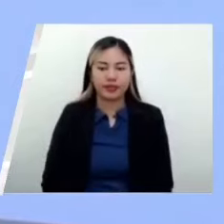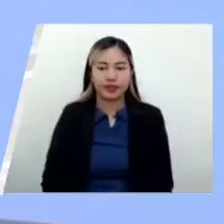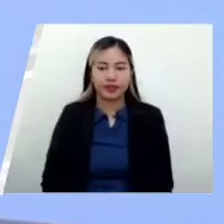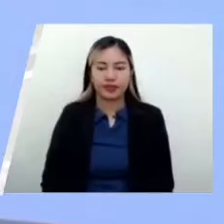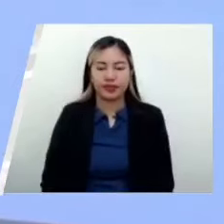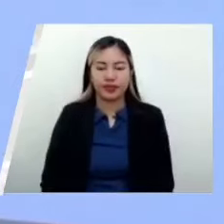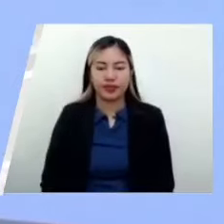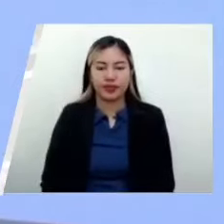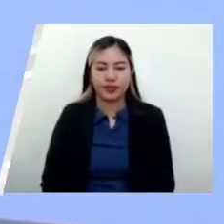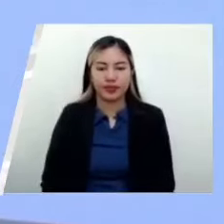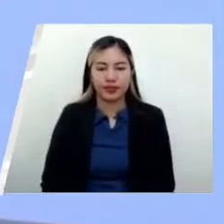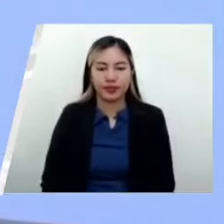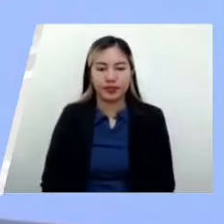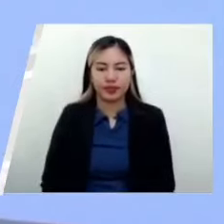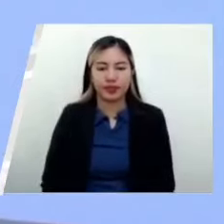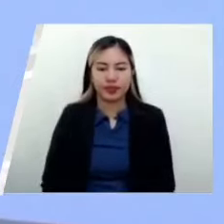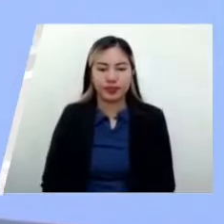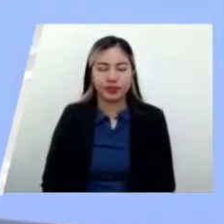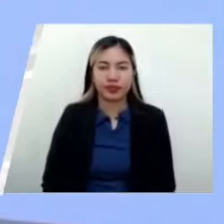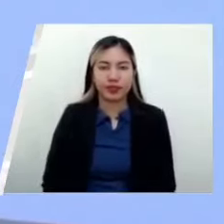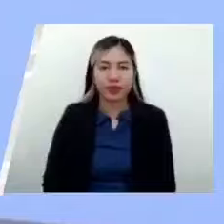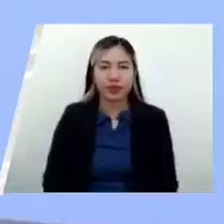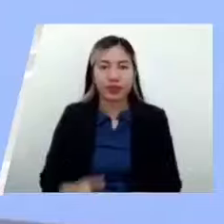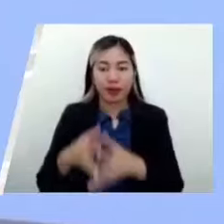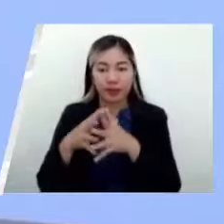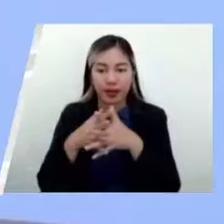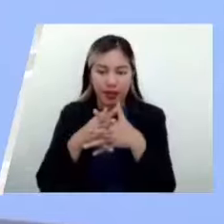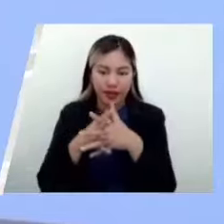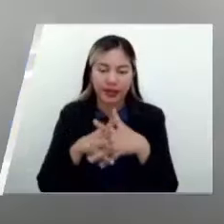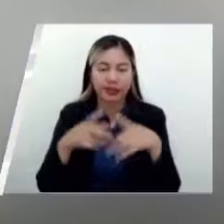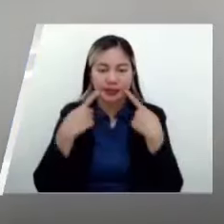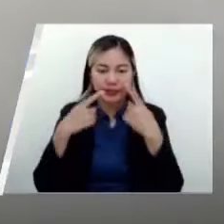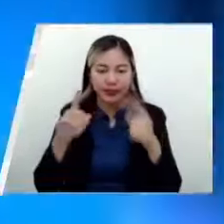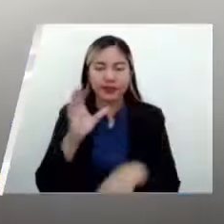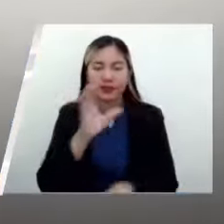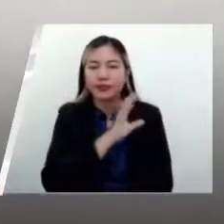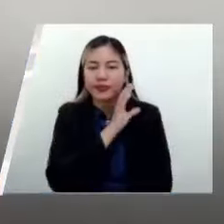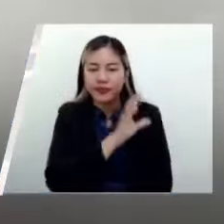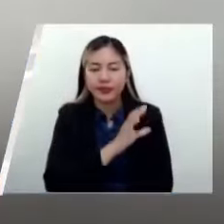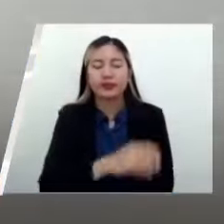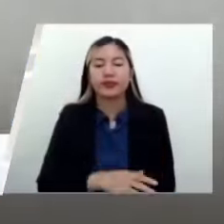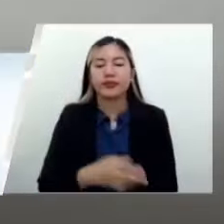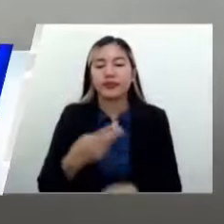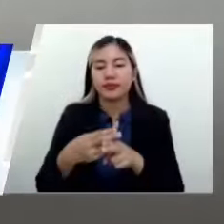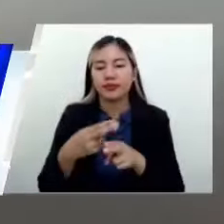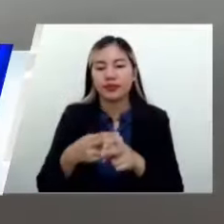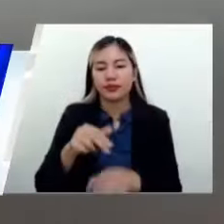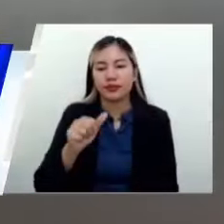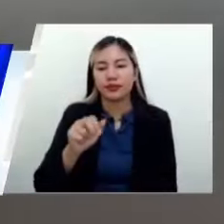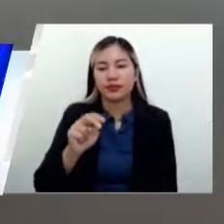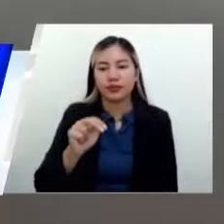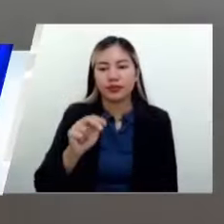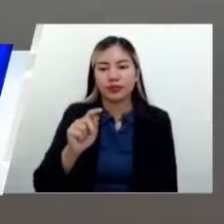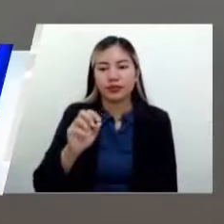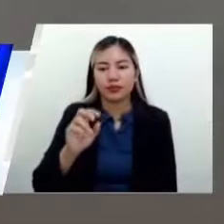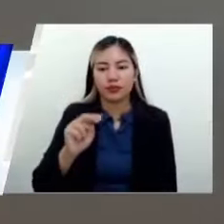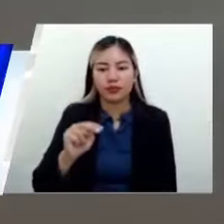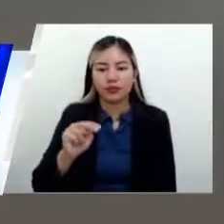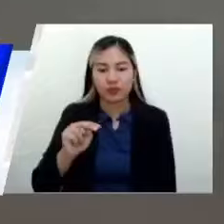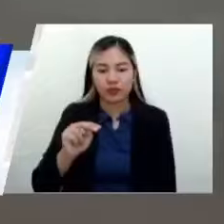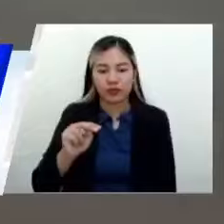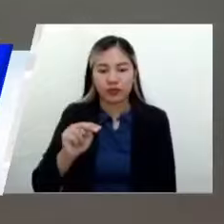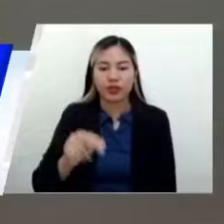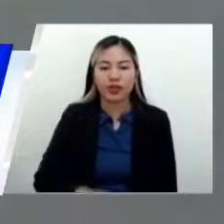Kampiyon sa Amerika ang Pinoy jet ski racer na si Anton Ignacio. Lumaban si Anton sa 2024 International Jet Sports Boating